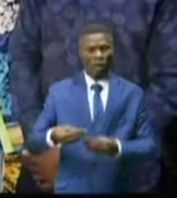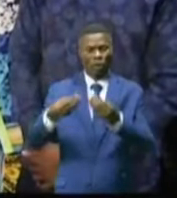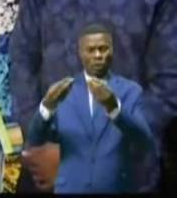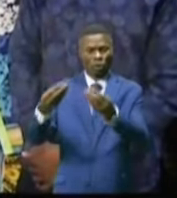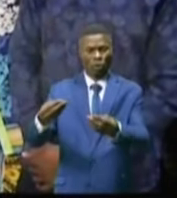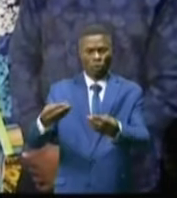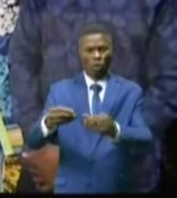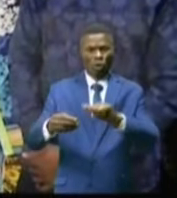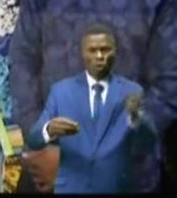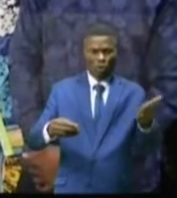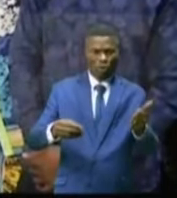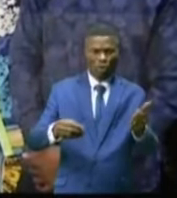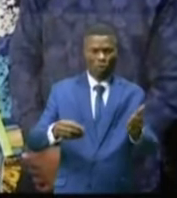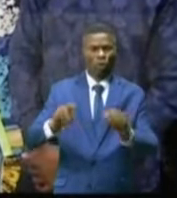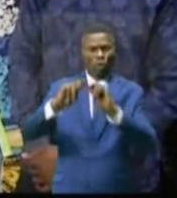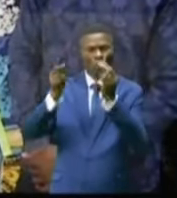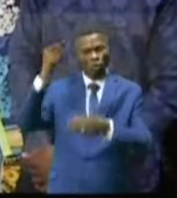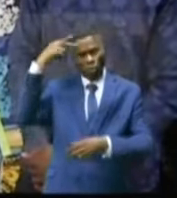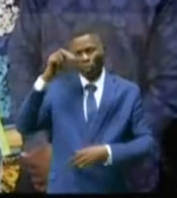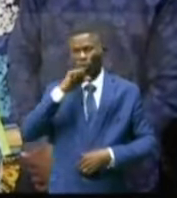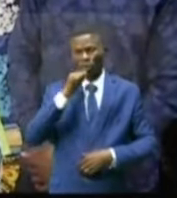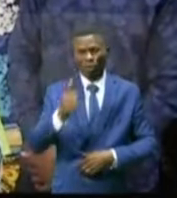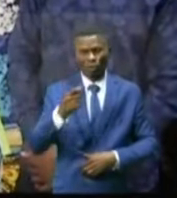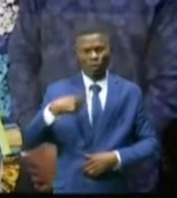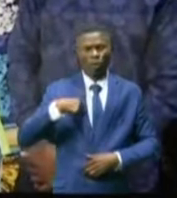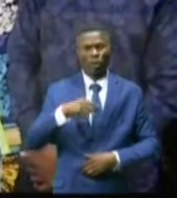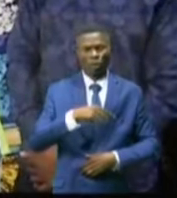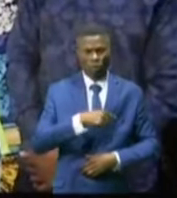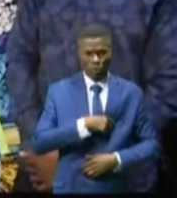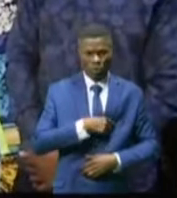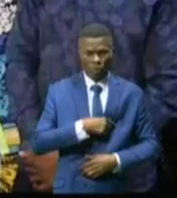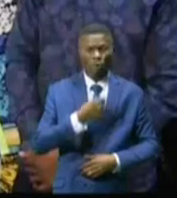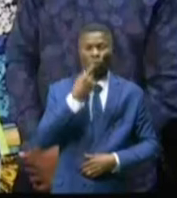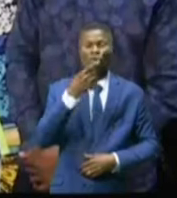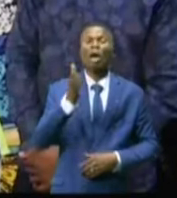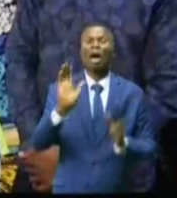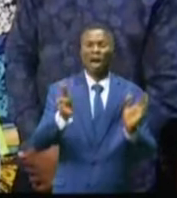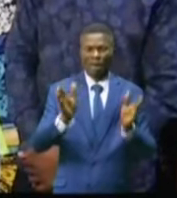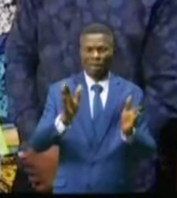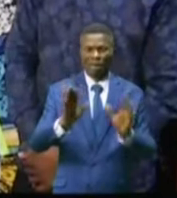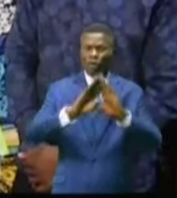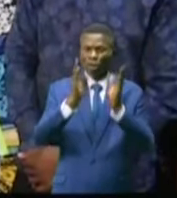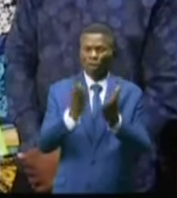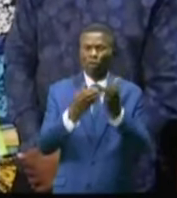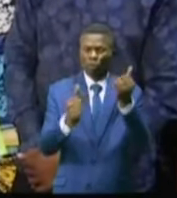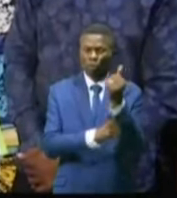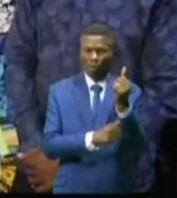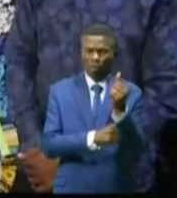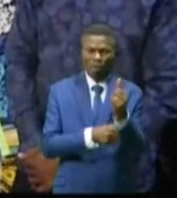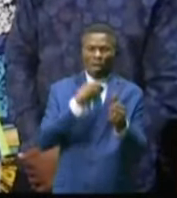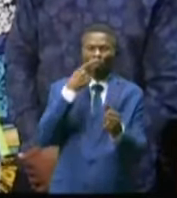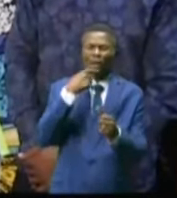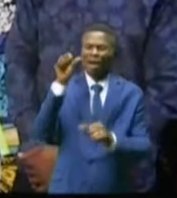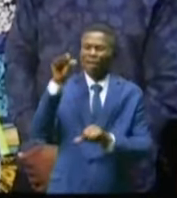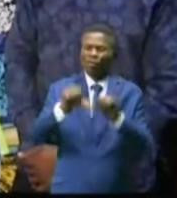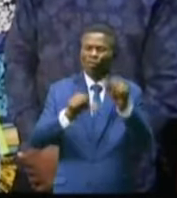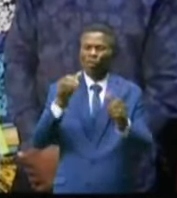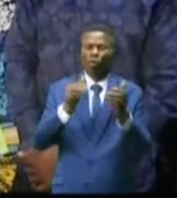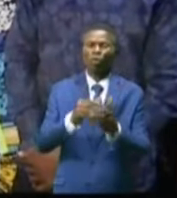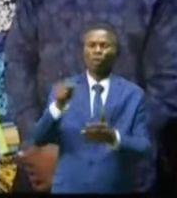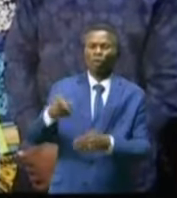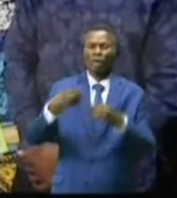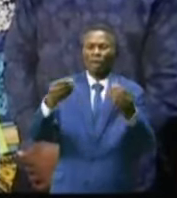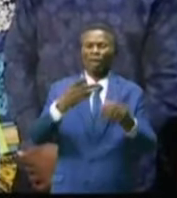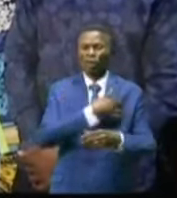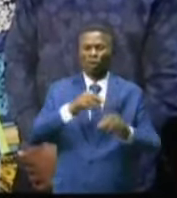apprête d'autres appartenances politiques. Nous mettons donc en garde ces détracteurs qui tiennent à les nuire en lui attribuant